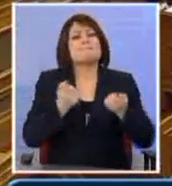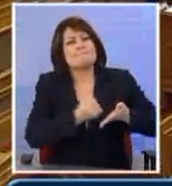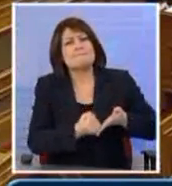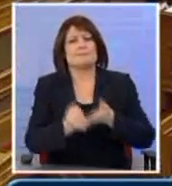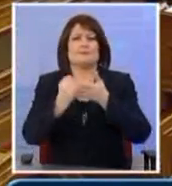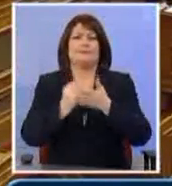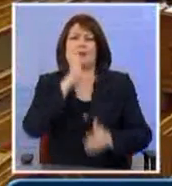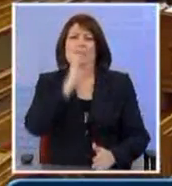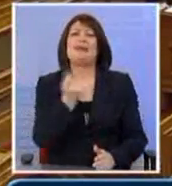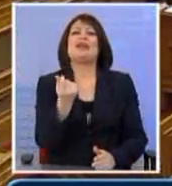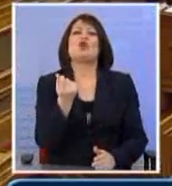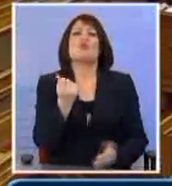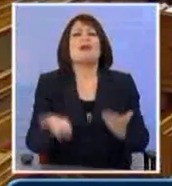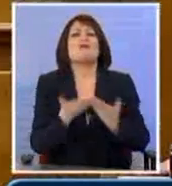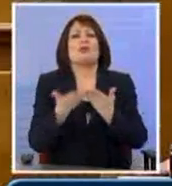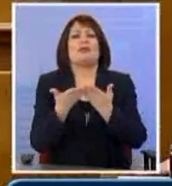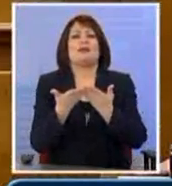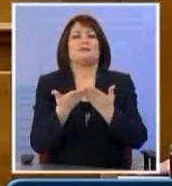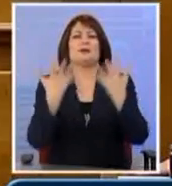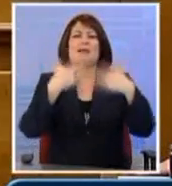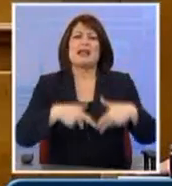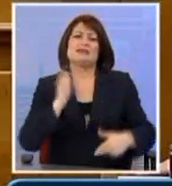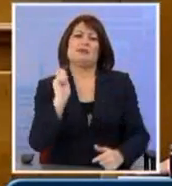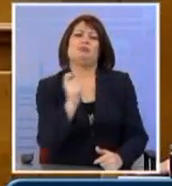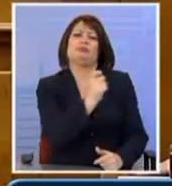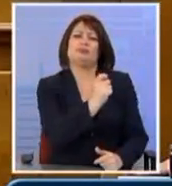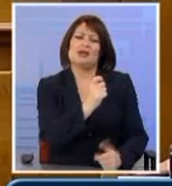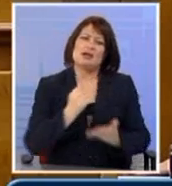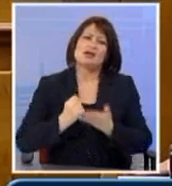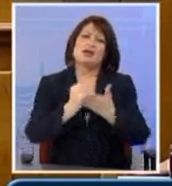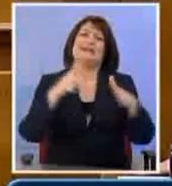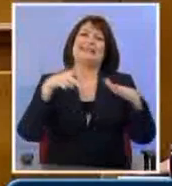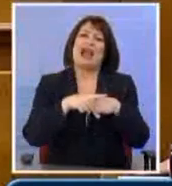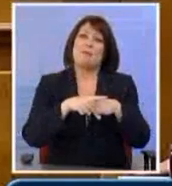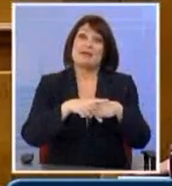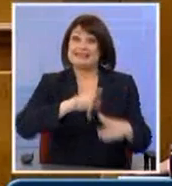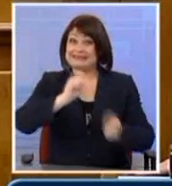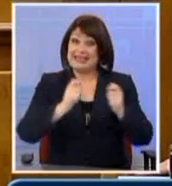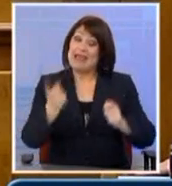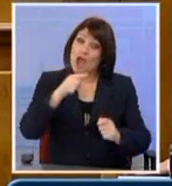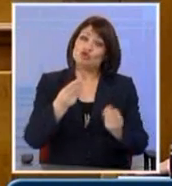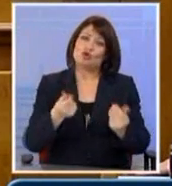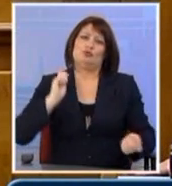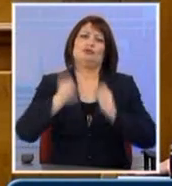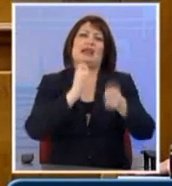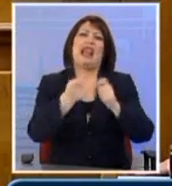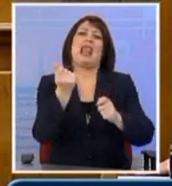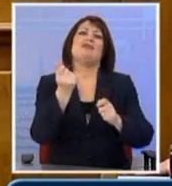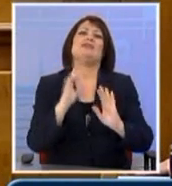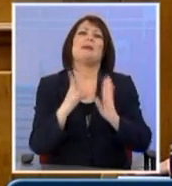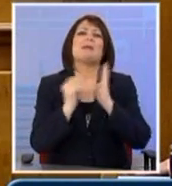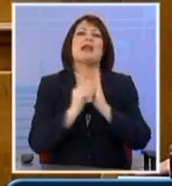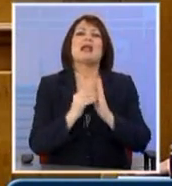στήριξη της πραγματικής οικονομίας. Μηχανισμοί χρηματοδότησης τραπεζική και εξωτραπεζική, όπως ας